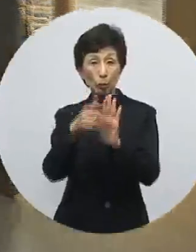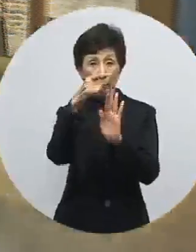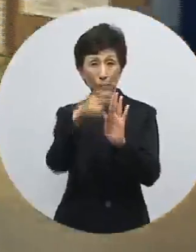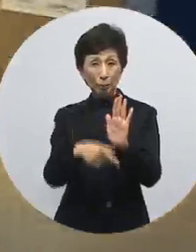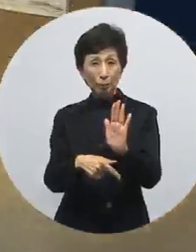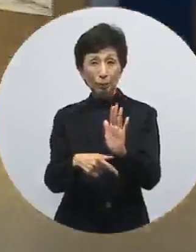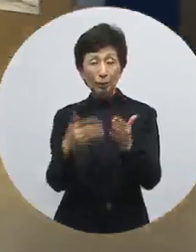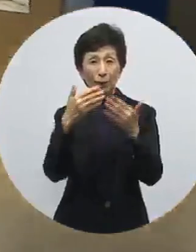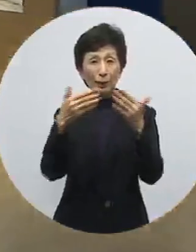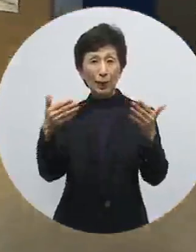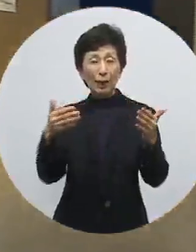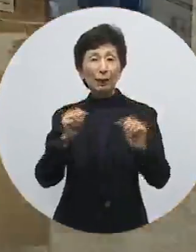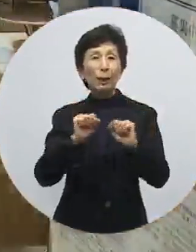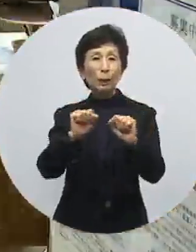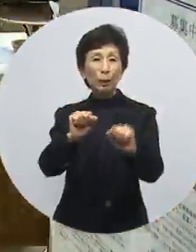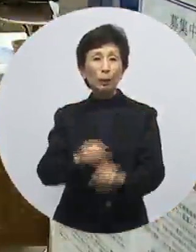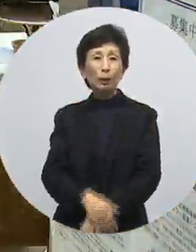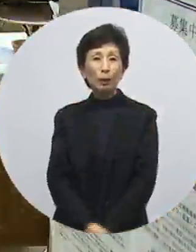行われているようですよ。